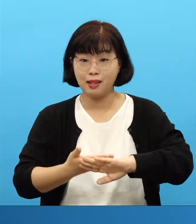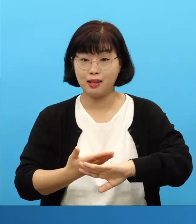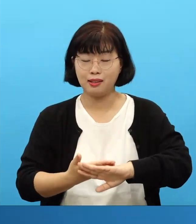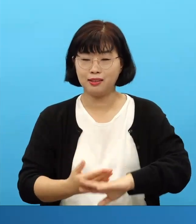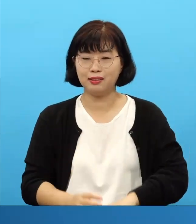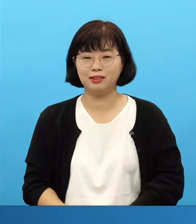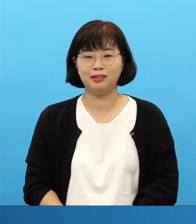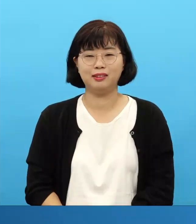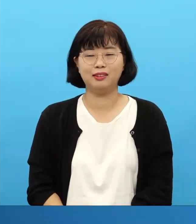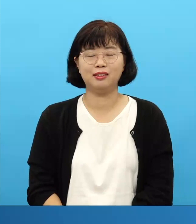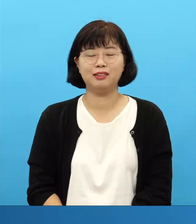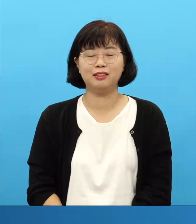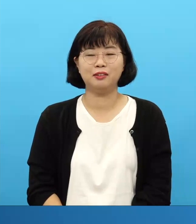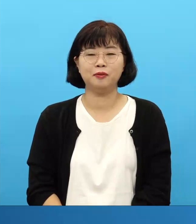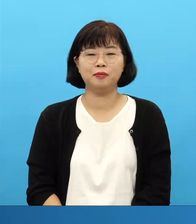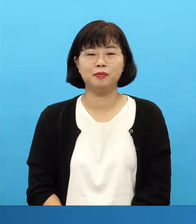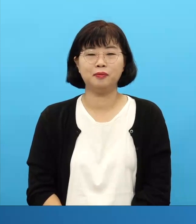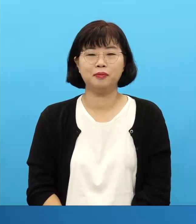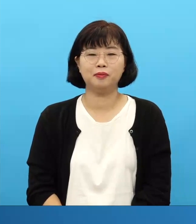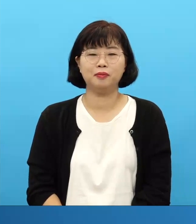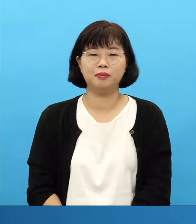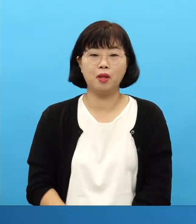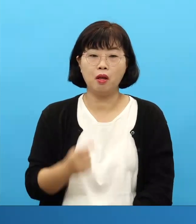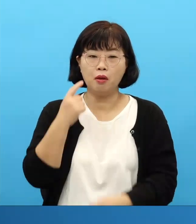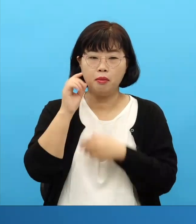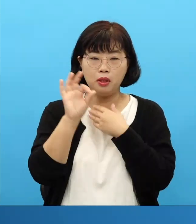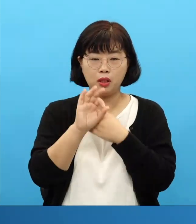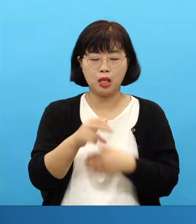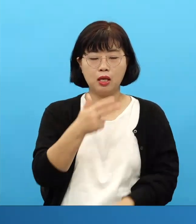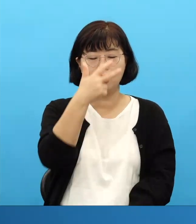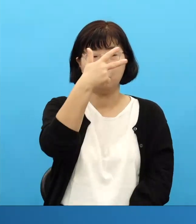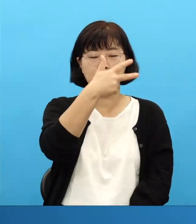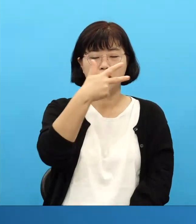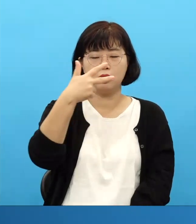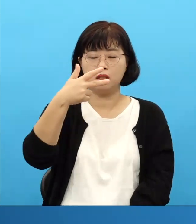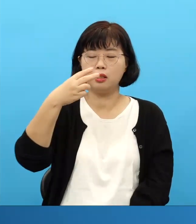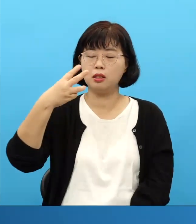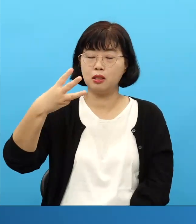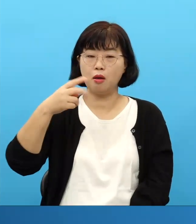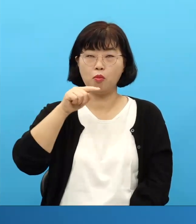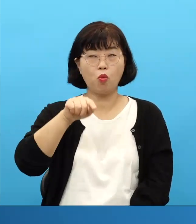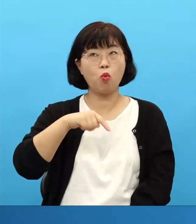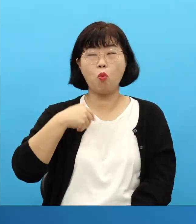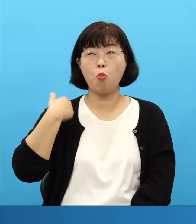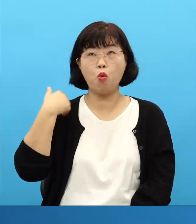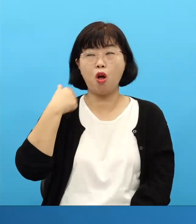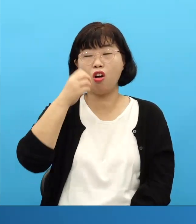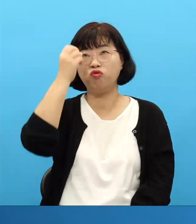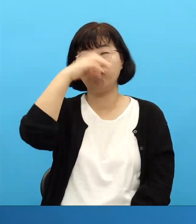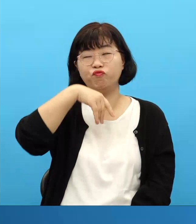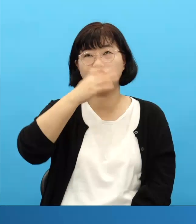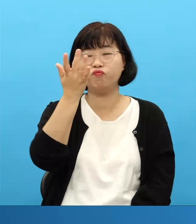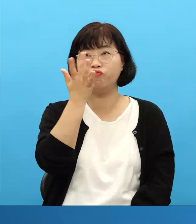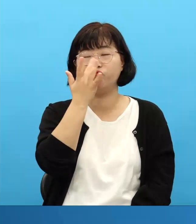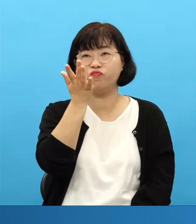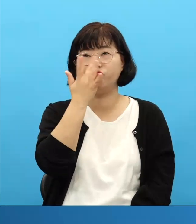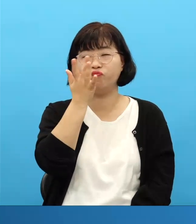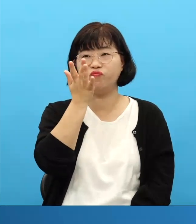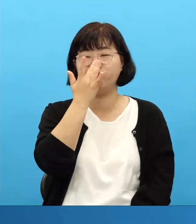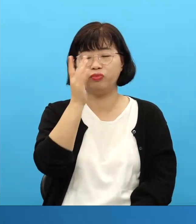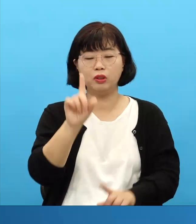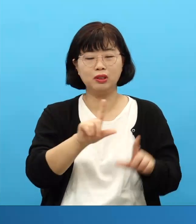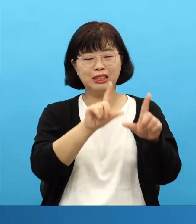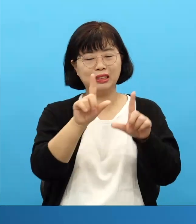다 중요하겠지만은 이거 놓쳐버리면 안 돼요. And yes, it's all important, but don't lose hold of these three things. 예, 전국에 있는